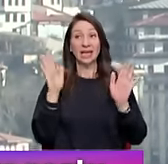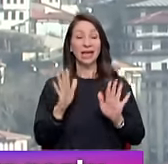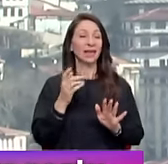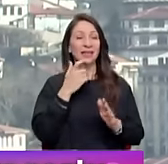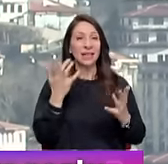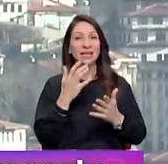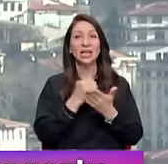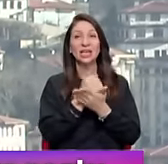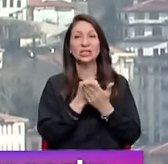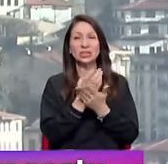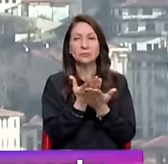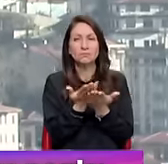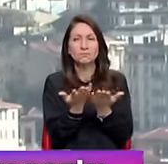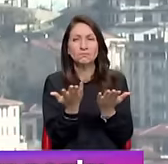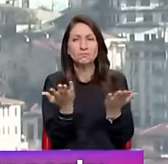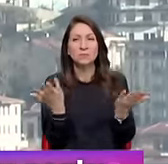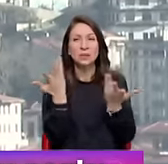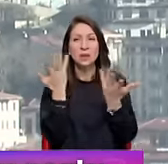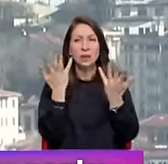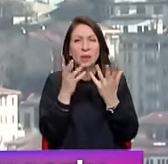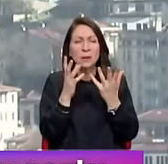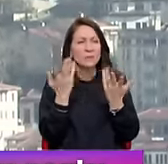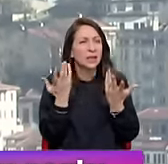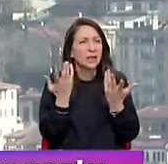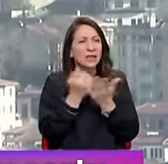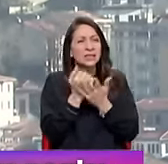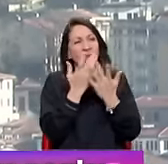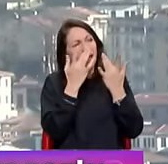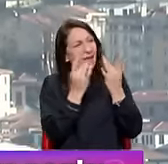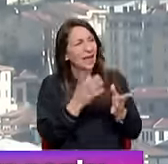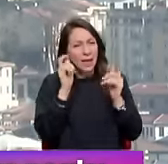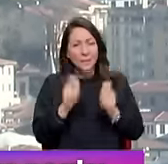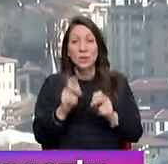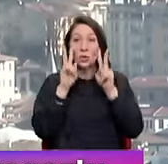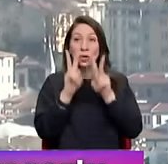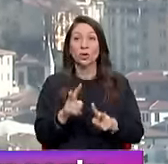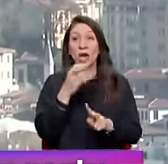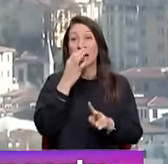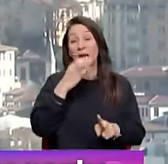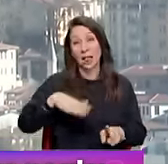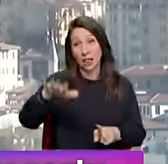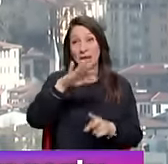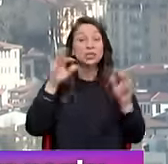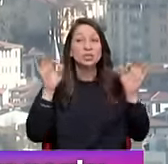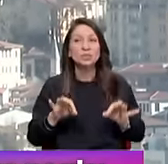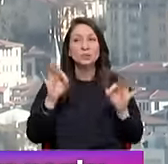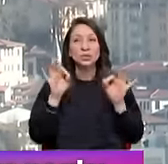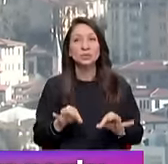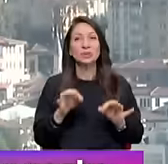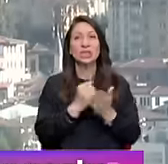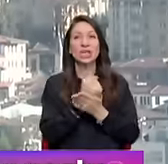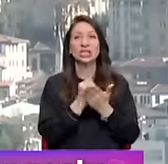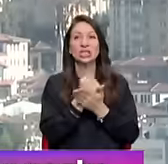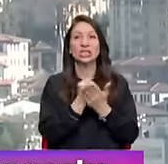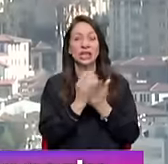yıllarda yeşilin de nasıl böyle çok da korunmadığına tanıklık etti Ankaralılar. Şimdi